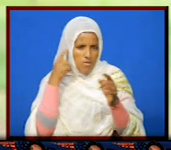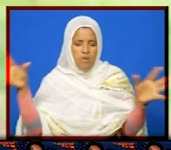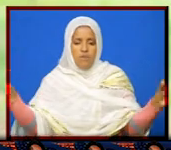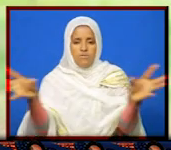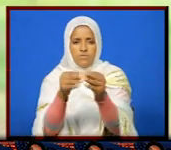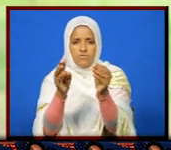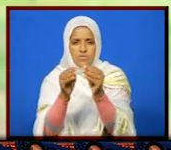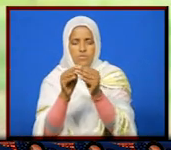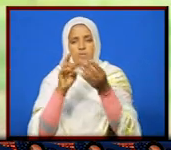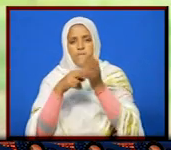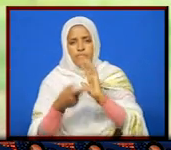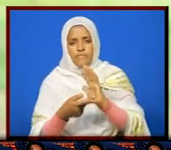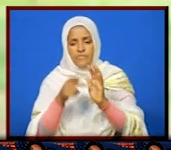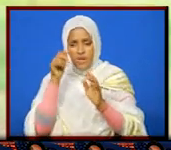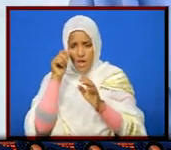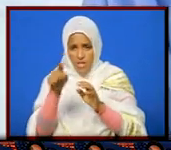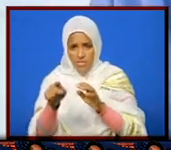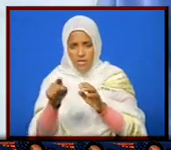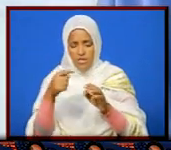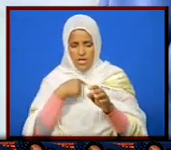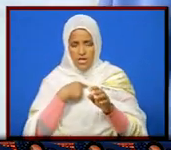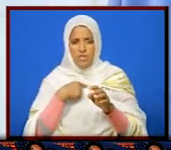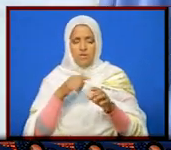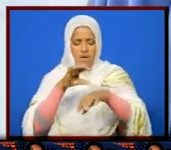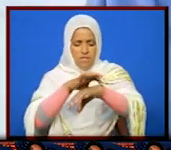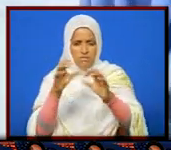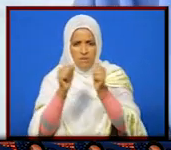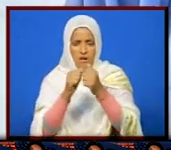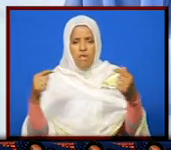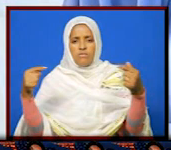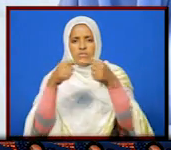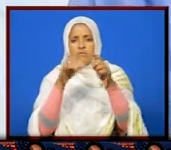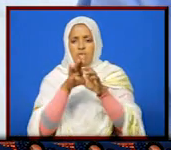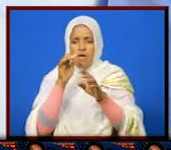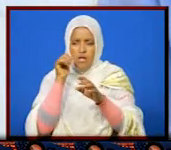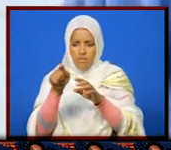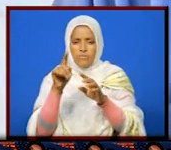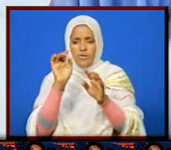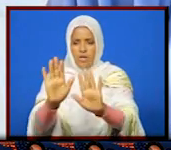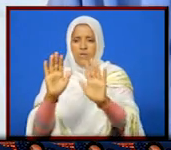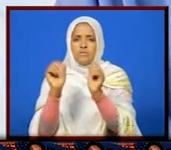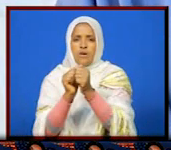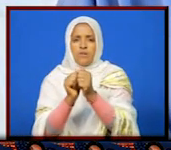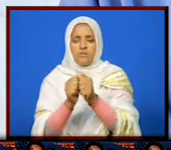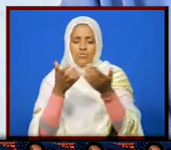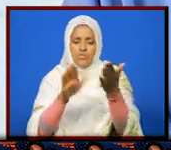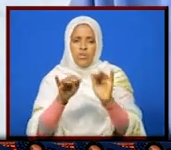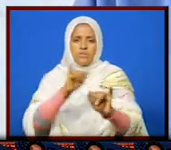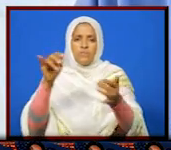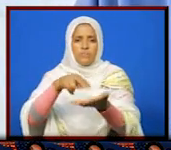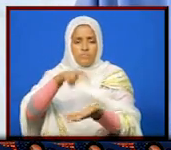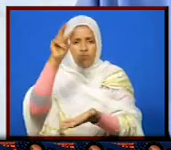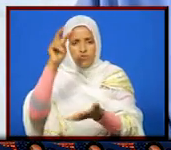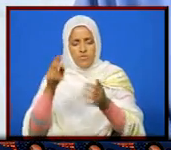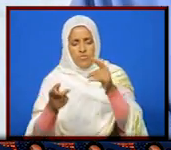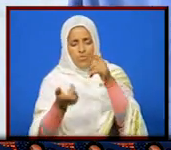ይሰበሰባል ይላል። ይሰበሰባ ራስ ካለበት አንተ ከኔ አጽም ጋር አትገናኝም፣ አንተም ከራስ ጋር ነው እንደሞታ የምትነሳው።